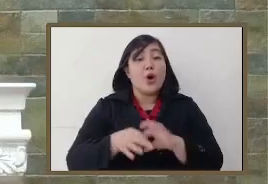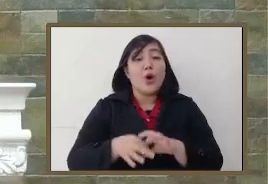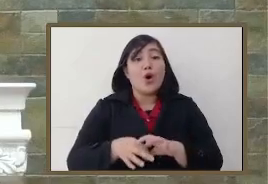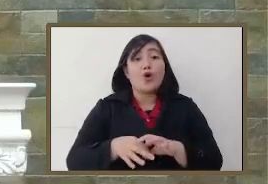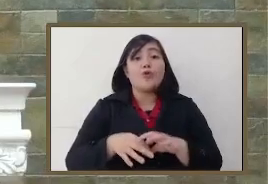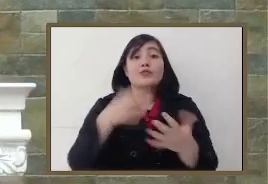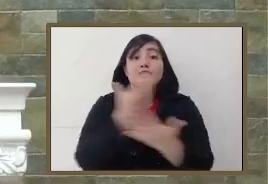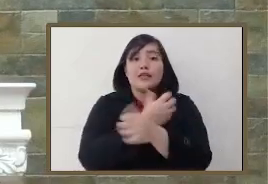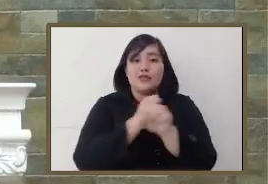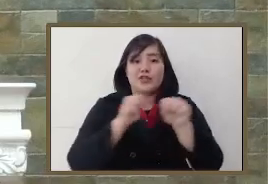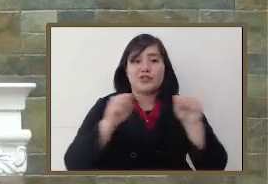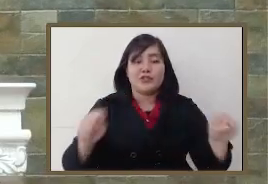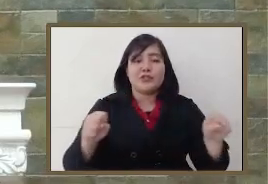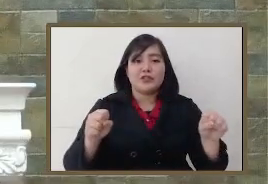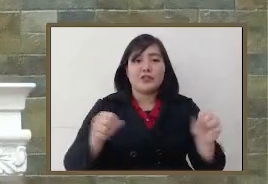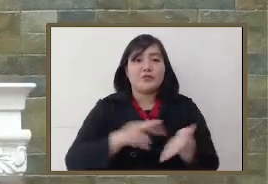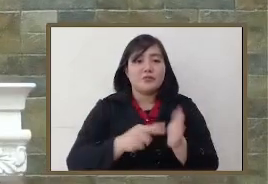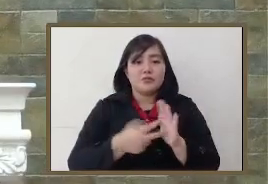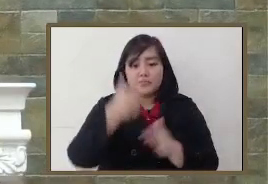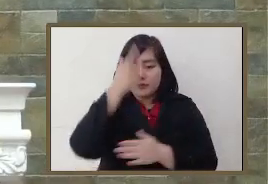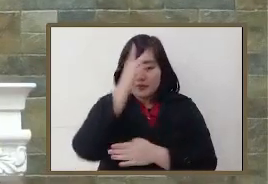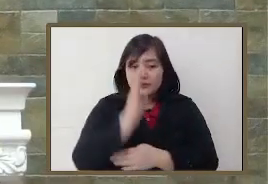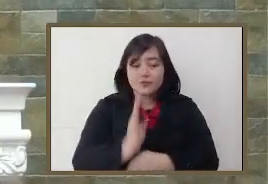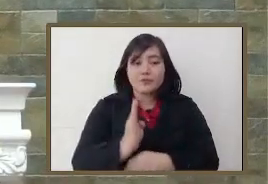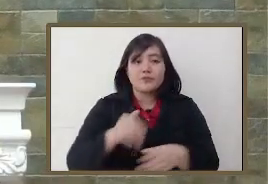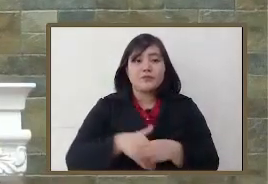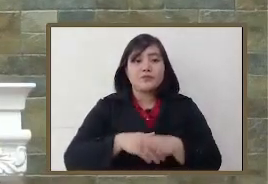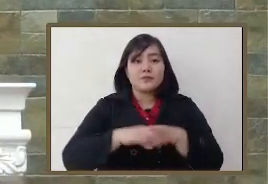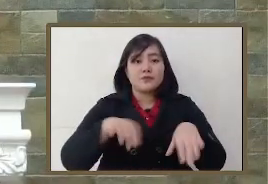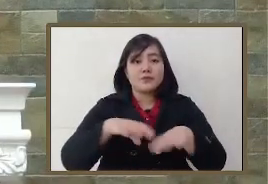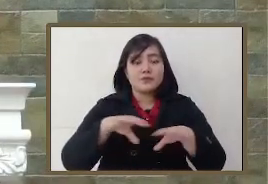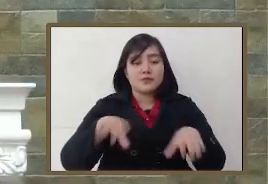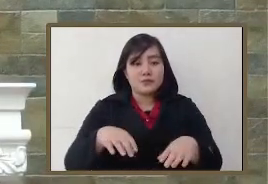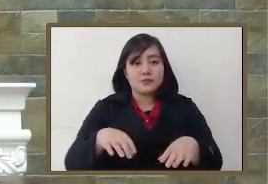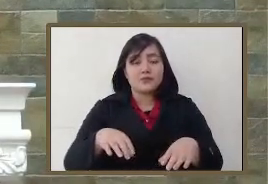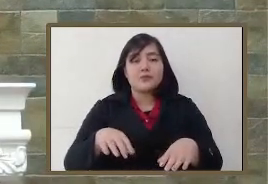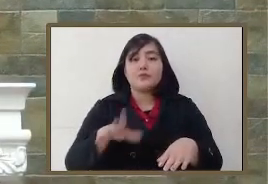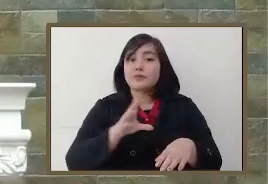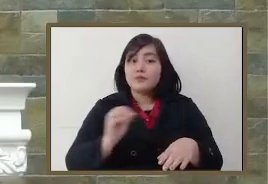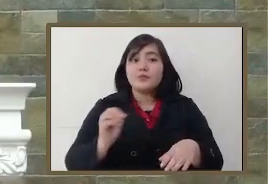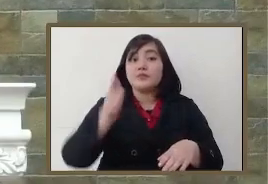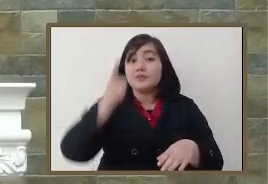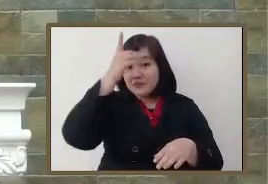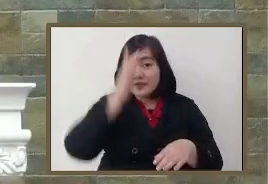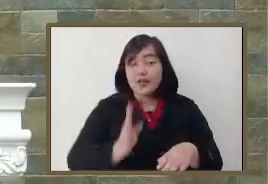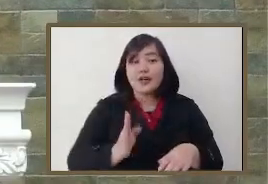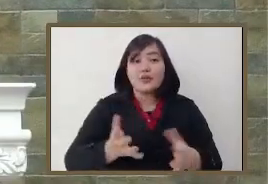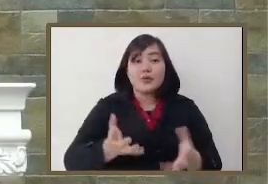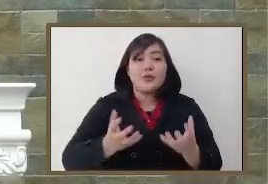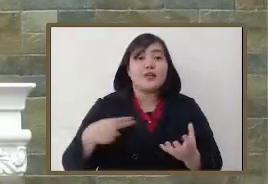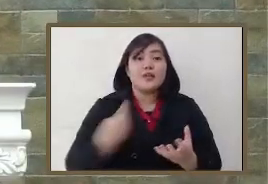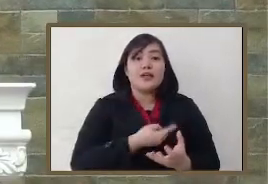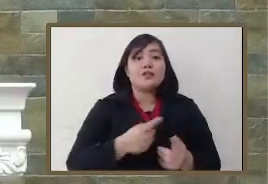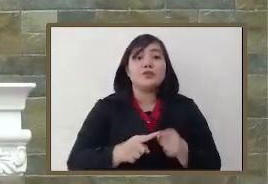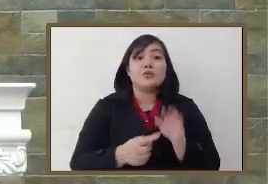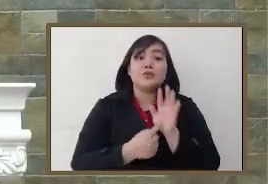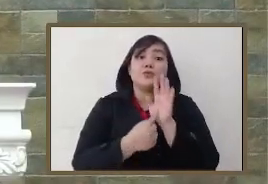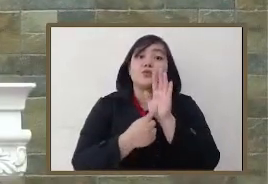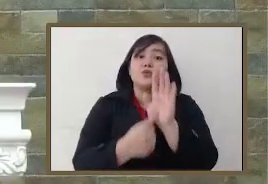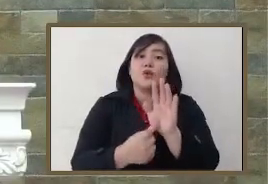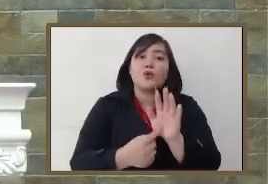So, God work it in, then God wants us to work it out. Kaya sabi ng